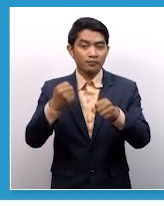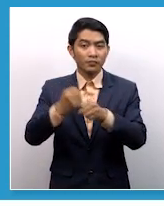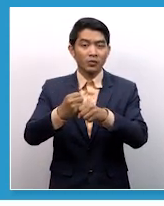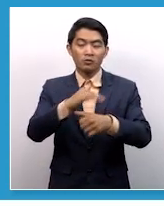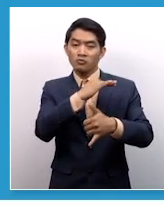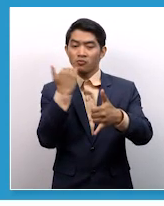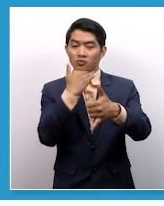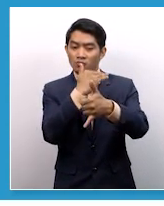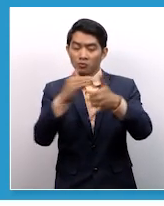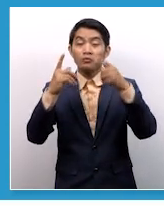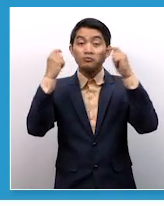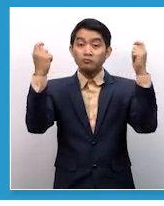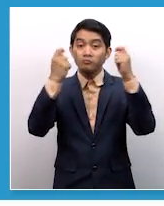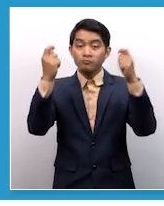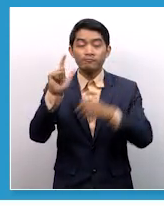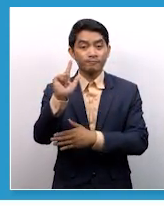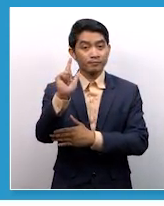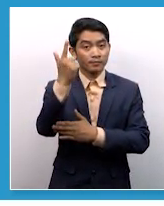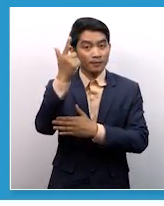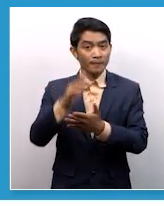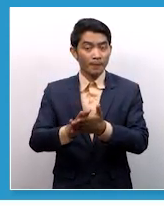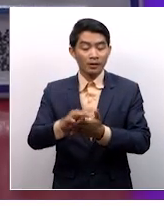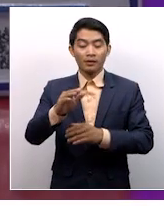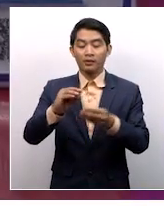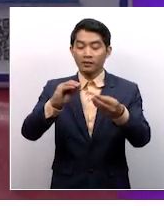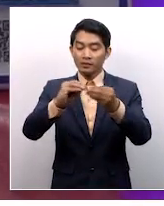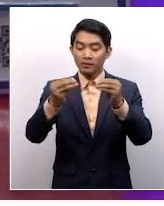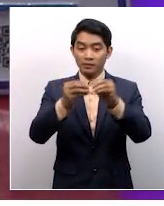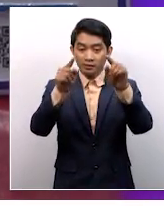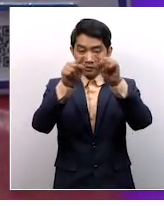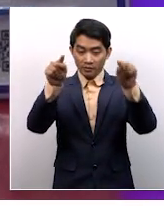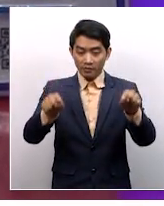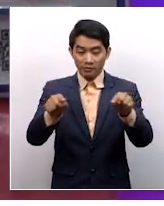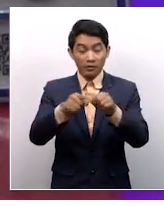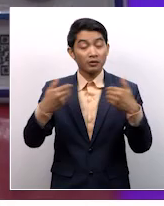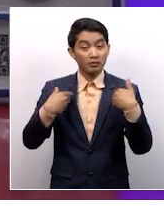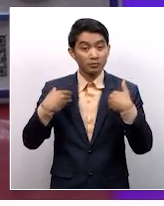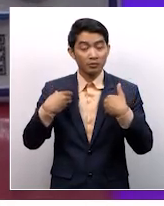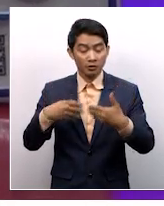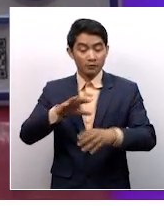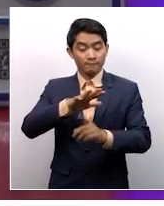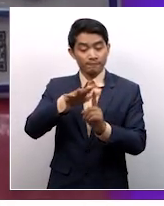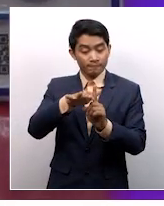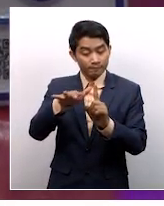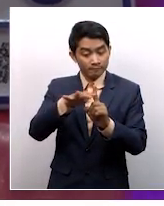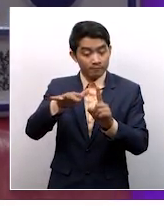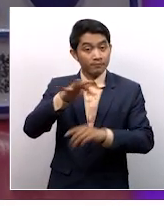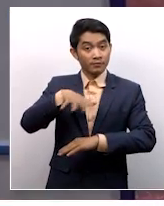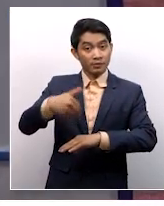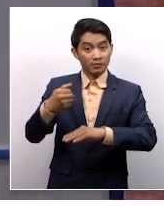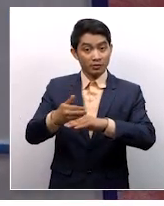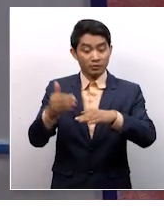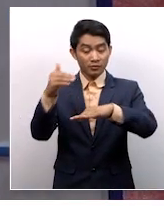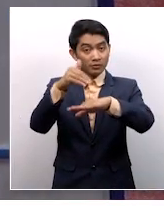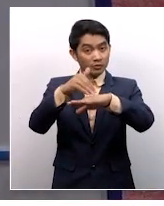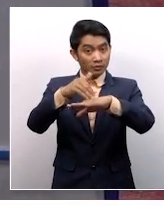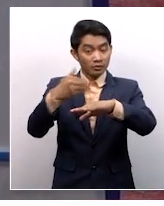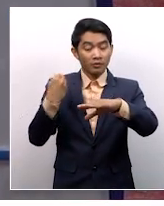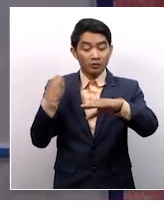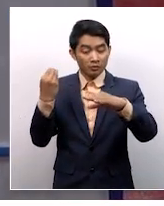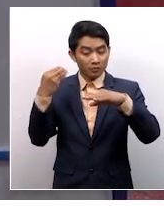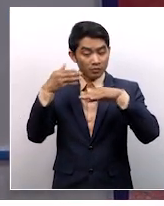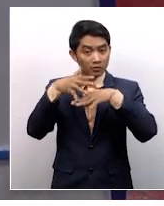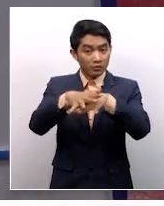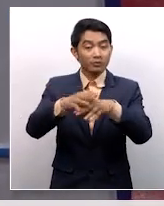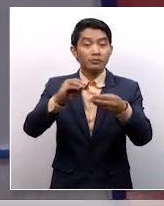លប្រខ្មែររស់រានមានជីវិតឡើងវិញផ្លាកលេខពិសេសផ្ទាល់ខ្លួននេះត្រូវបានបោះពុម្ពដោយមានអក្សរកម្ពុជានៅផ្នែកខាងលើនិងមានការរួម